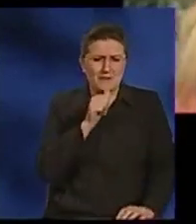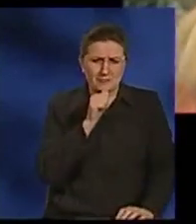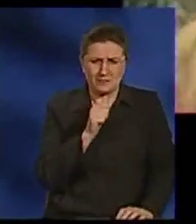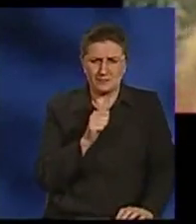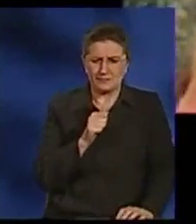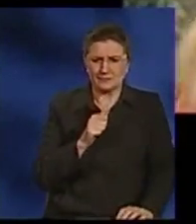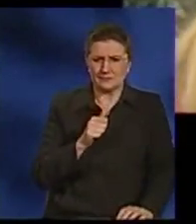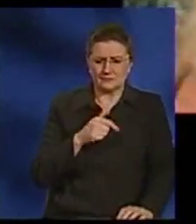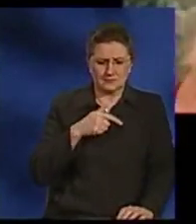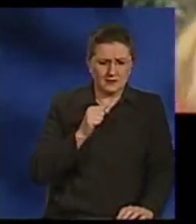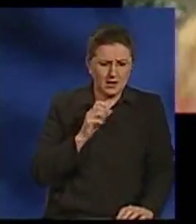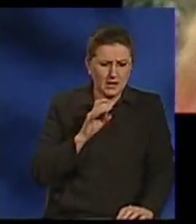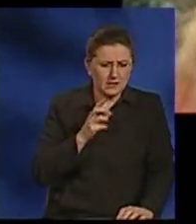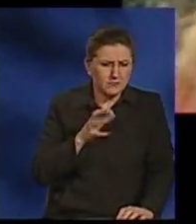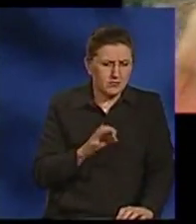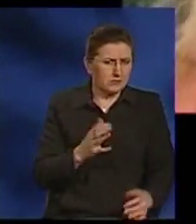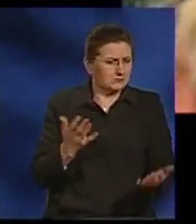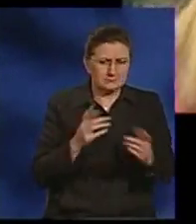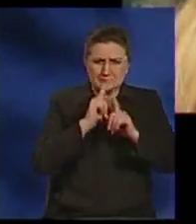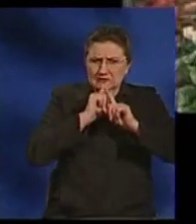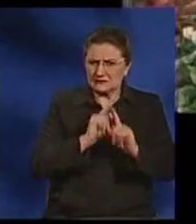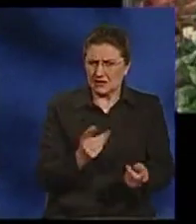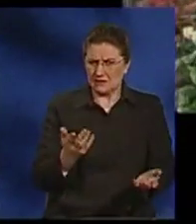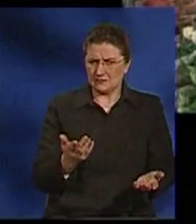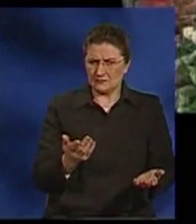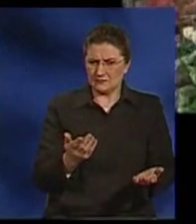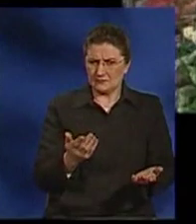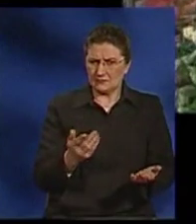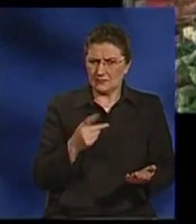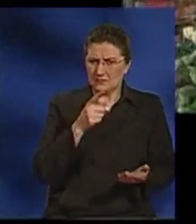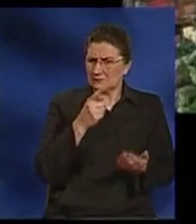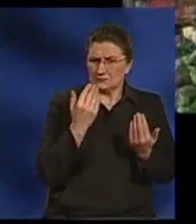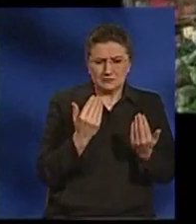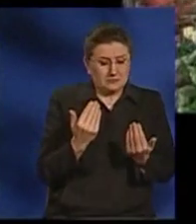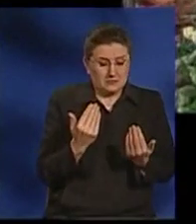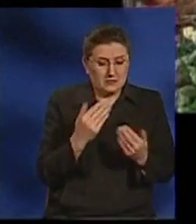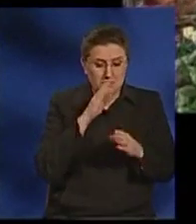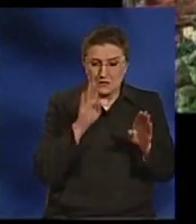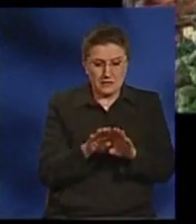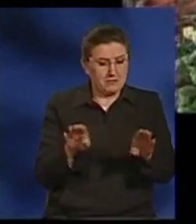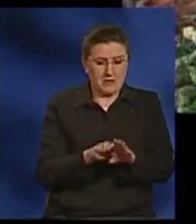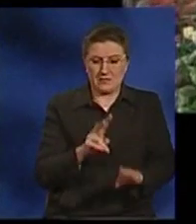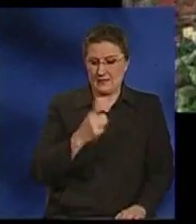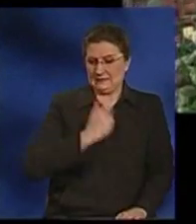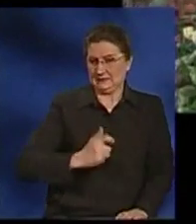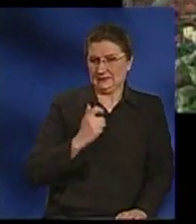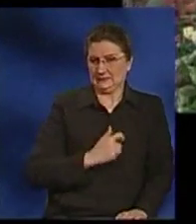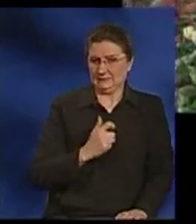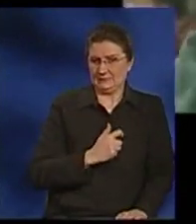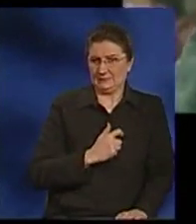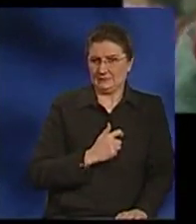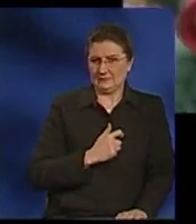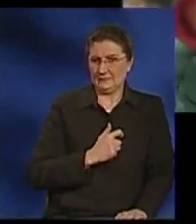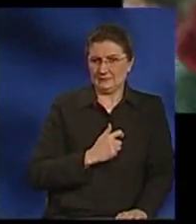Гарба, что с тобой? Ты сам не свой. Ты права, Кина. Он сегодня не похож на себя. Это точно,